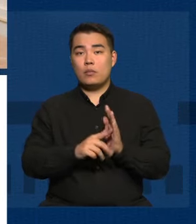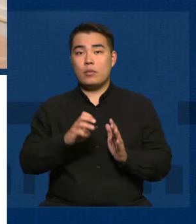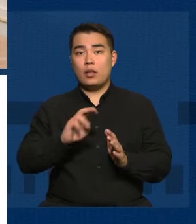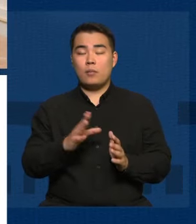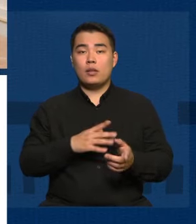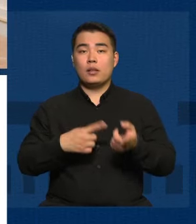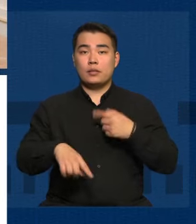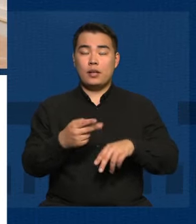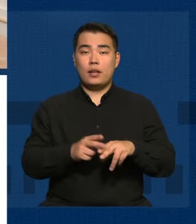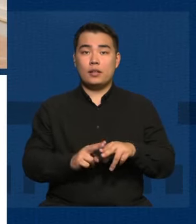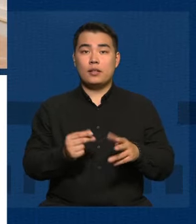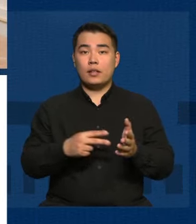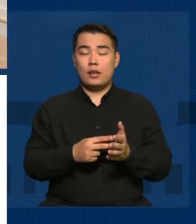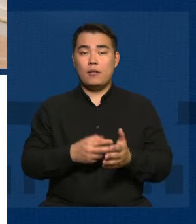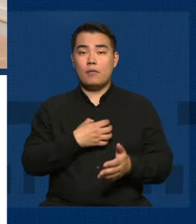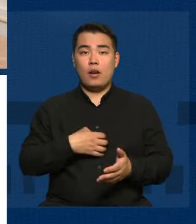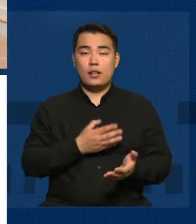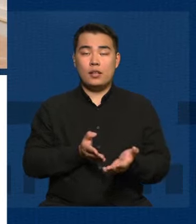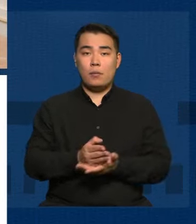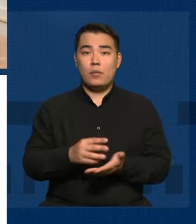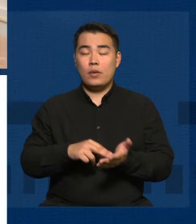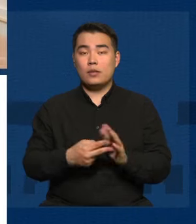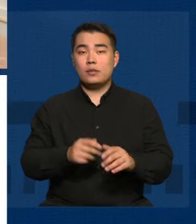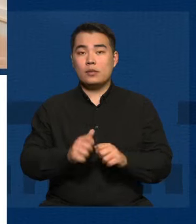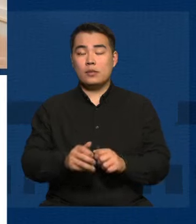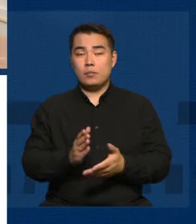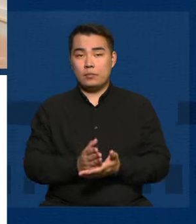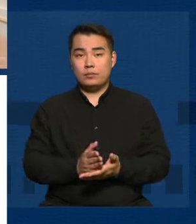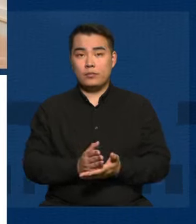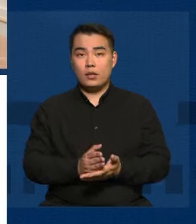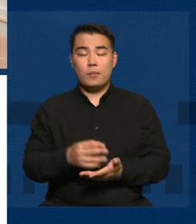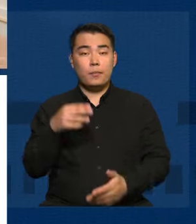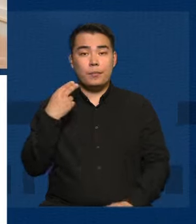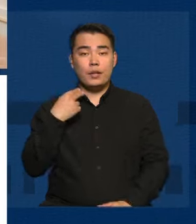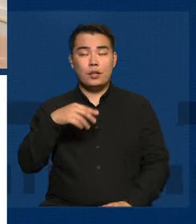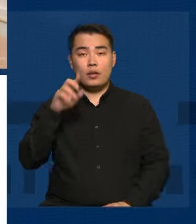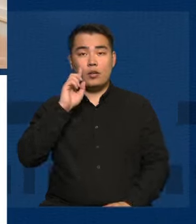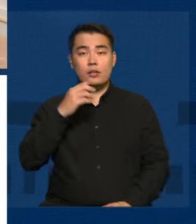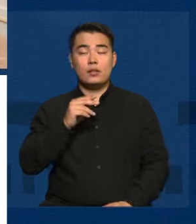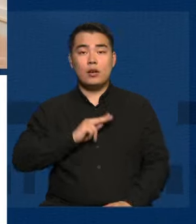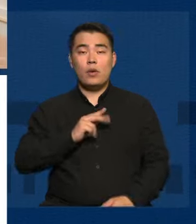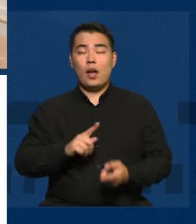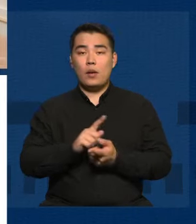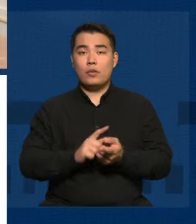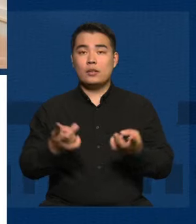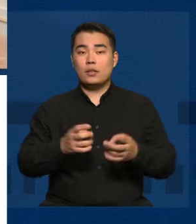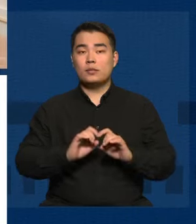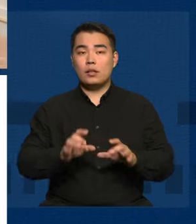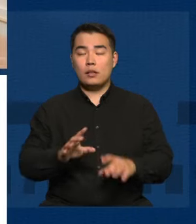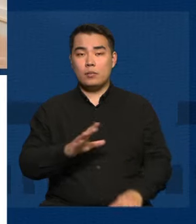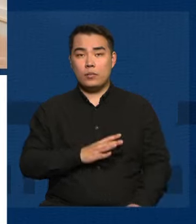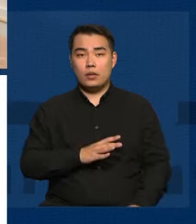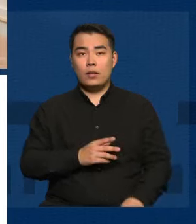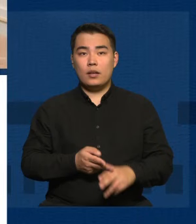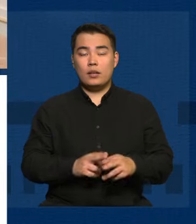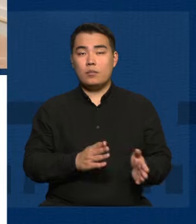қайтарылды. Бұл қаражат әлеуметтік маңызы зор жобаларға жұмсалып жатыр. Президент үкіметтің жұмысын жандандыруға жет екендігін атап өтті. Бұл